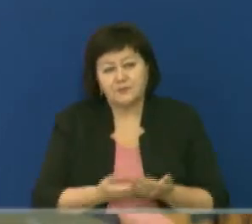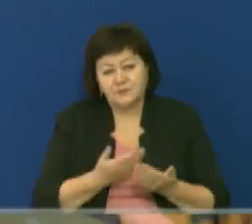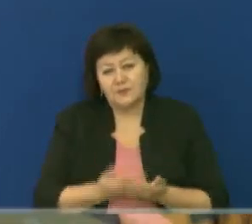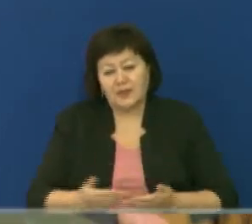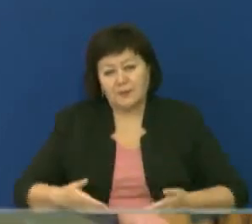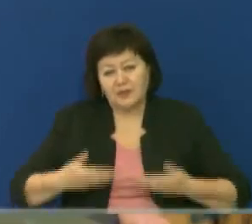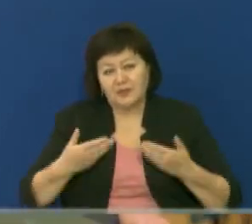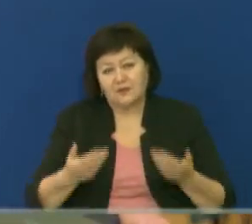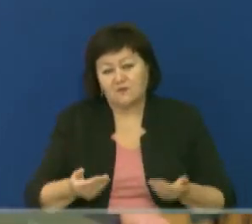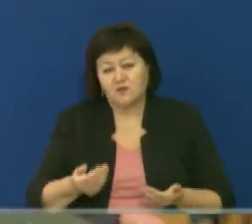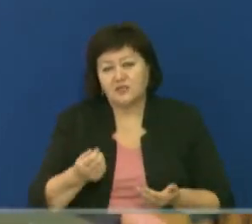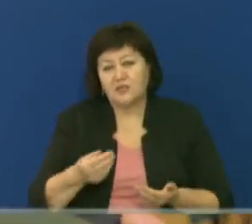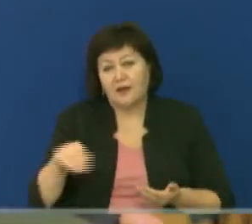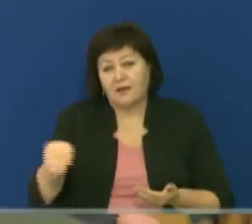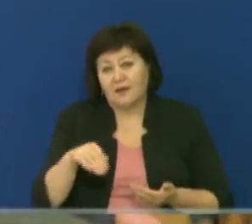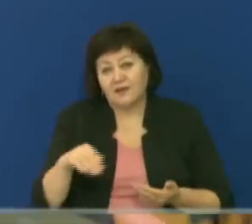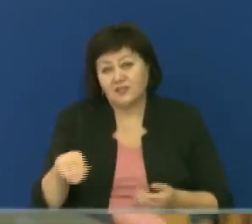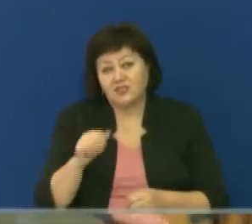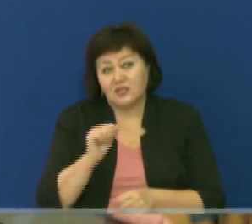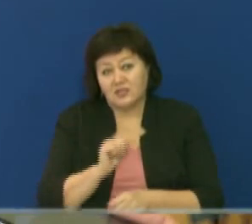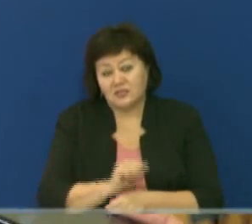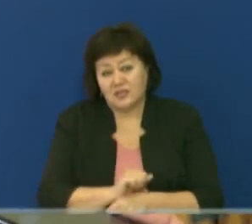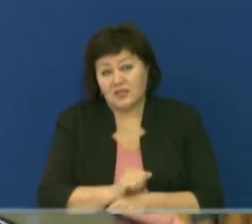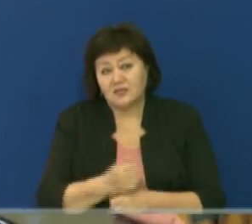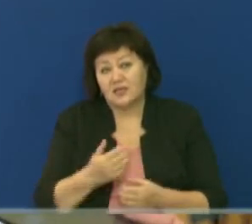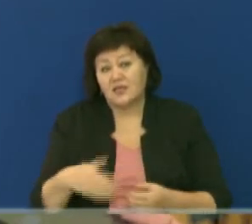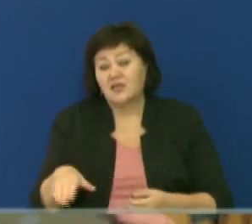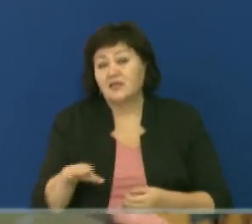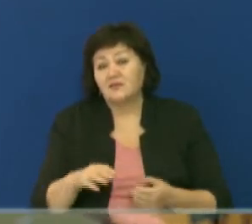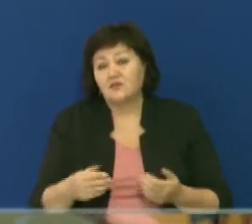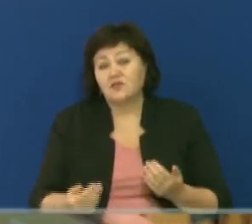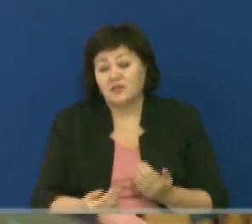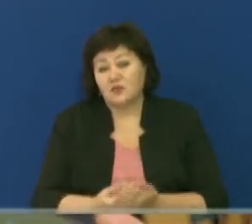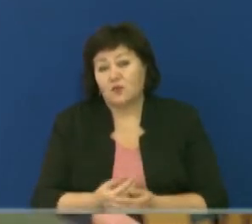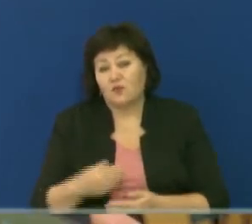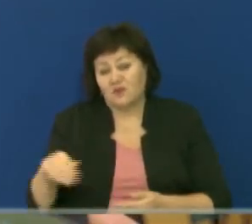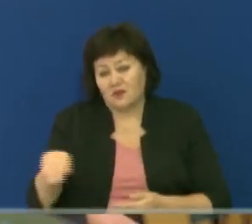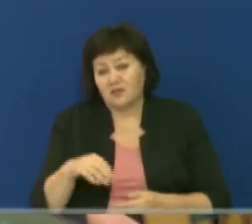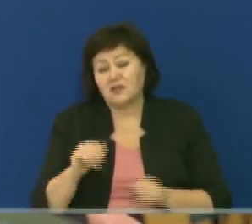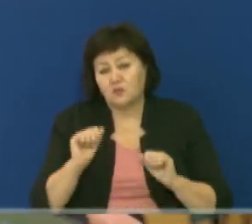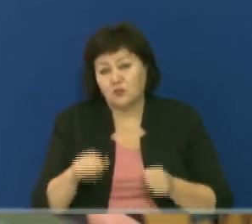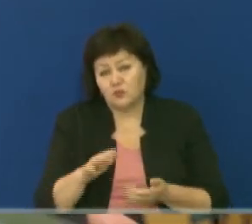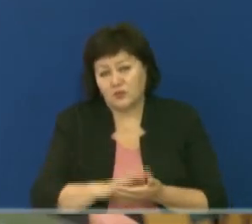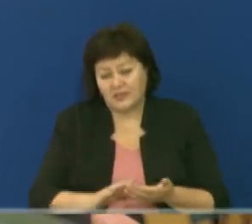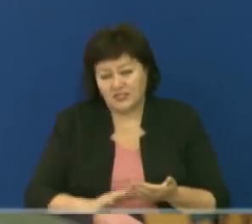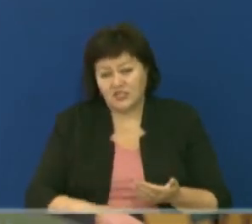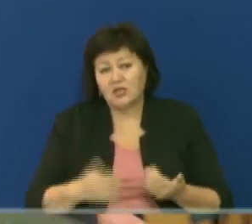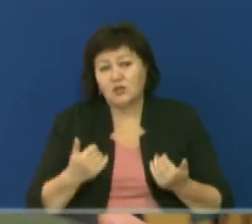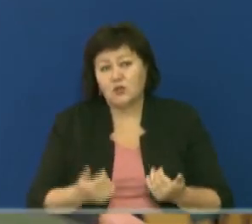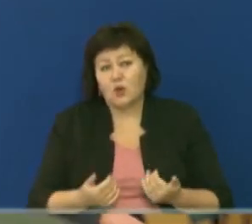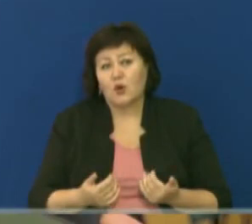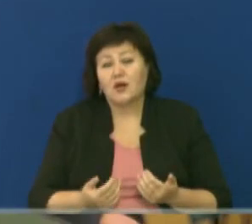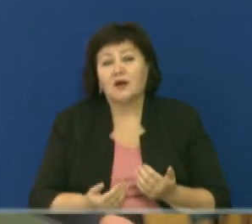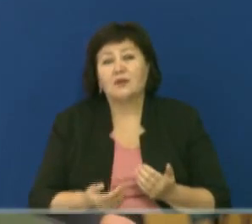қолындағы карточкалар қалды. Оны жаңа көліктерде де пайдалана алады деп ойлаймыз. Бізде таксомоторлық парк қызмет көрсететін бағыттар бар.